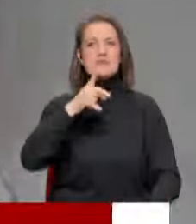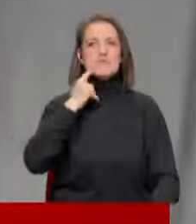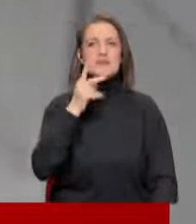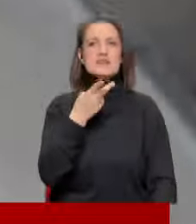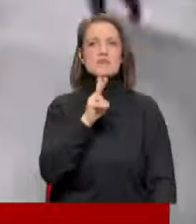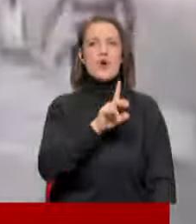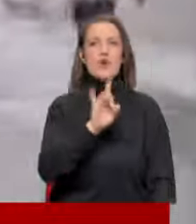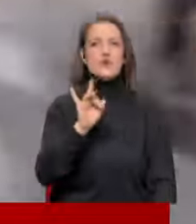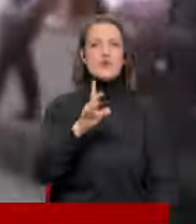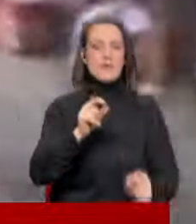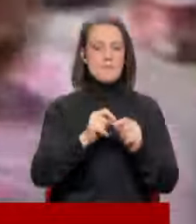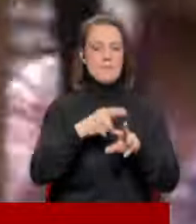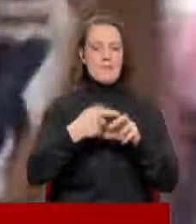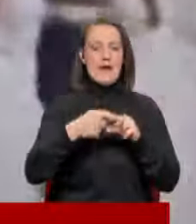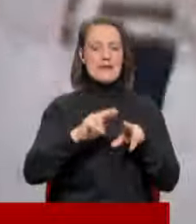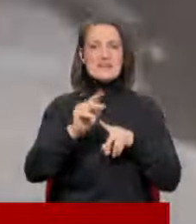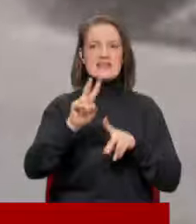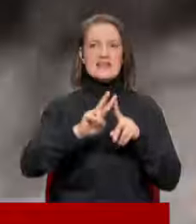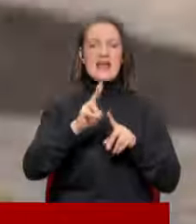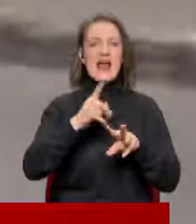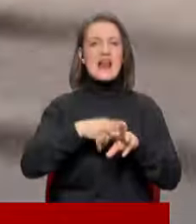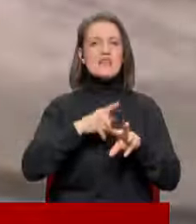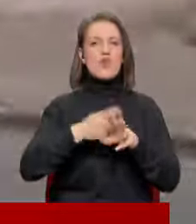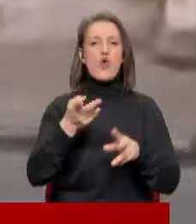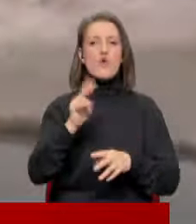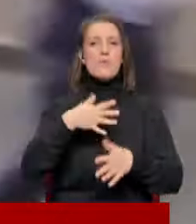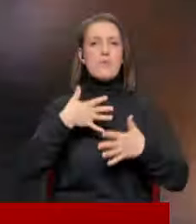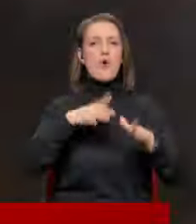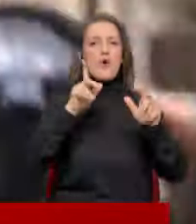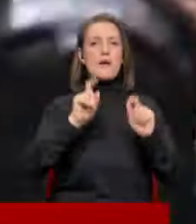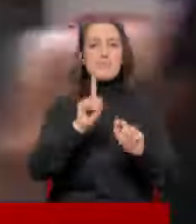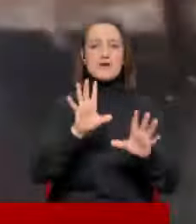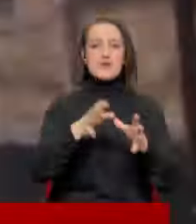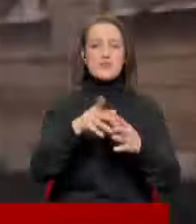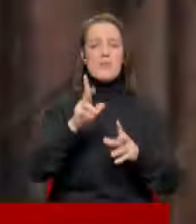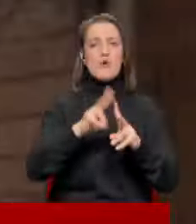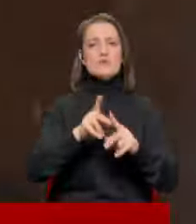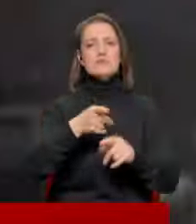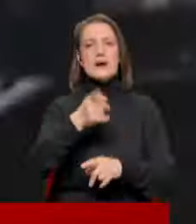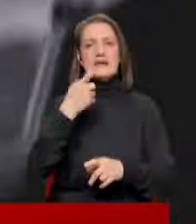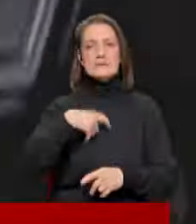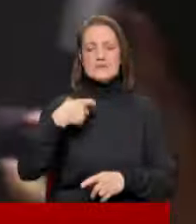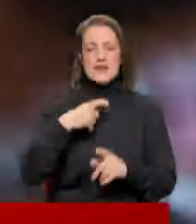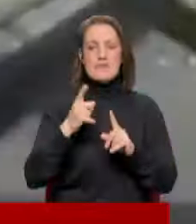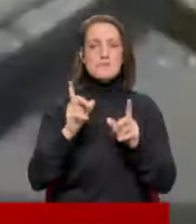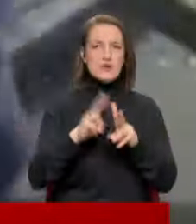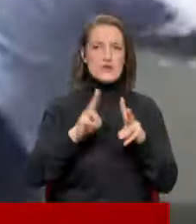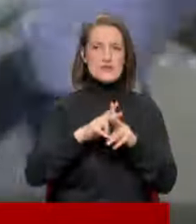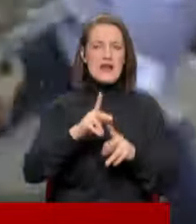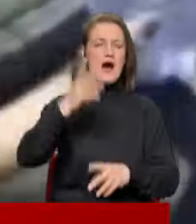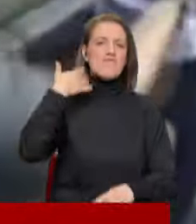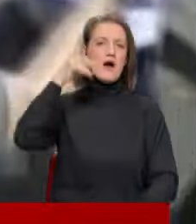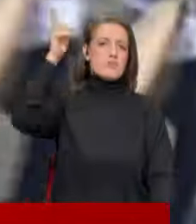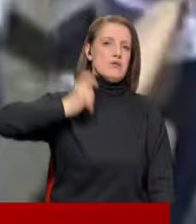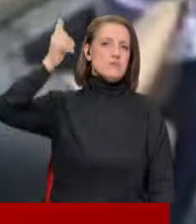2014'te Berkin Elvan'ın ölümünü protesto eden bir gruba müdahale ediyordu polis sivil polisler zırhlı araçlarından havaya